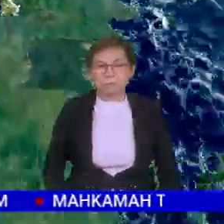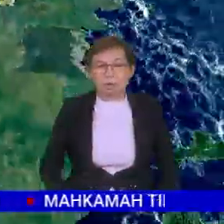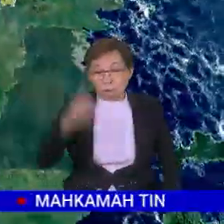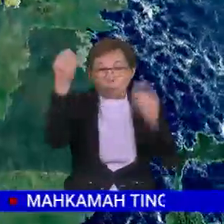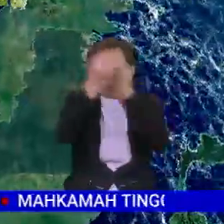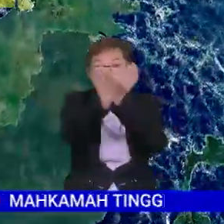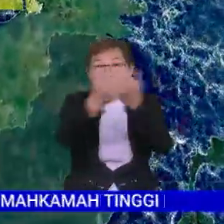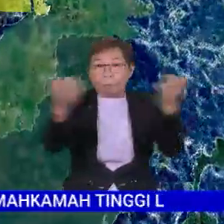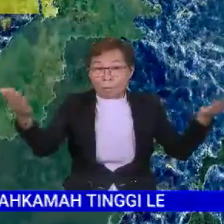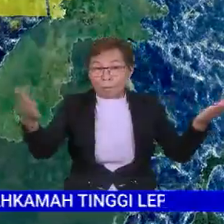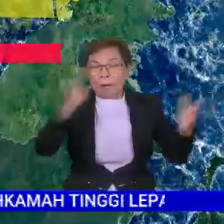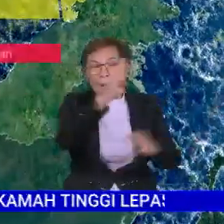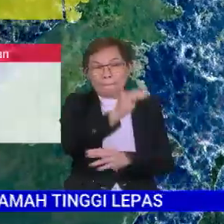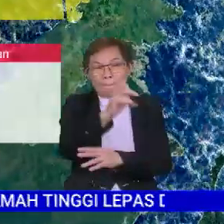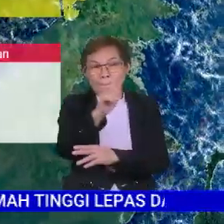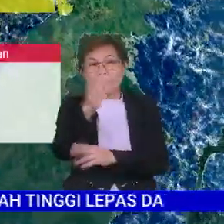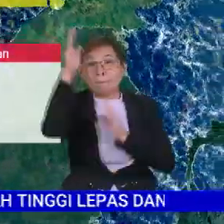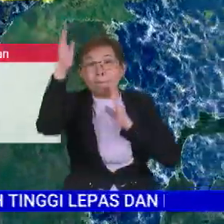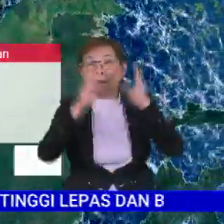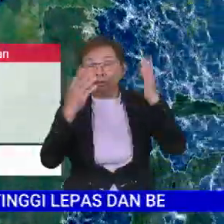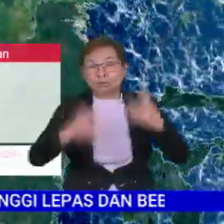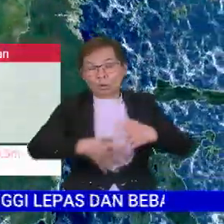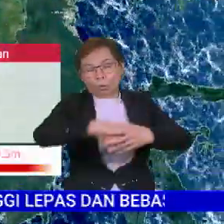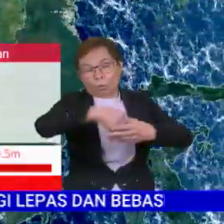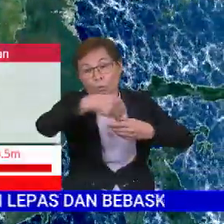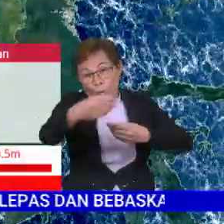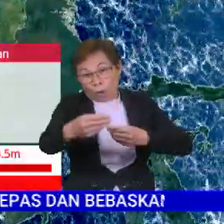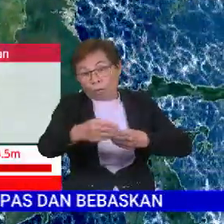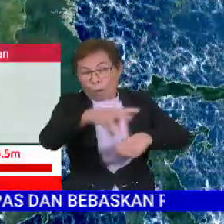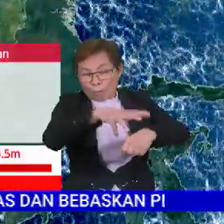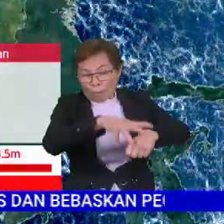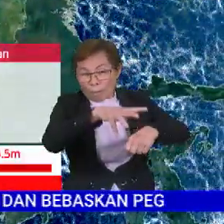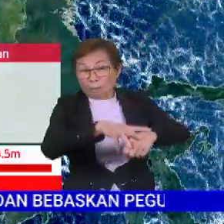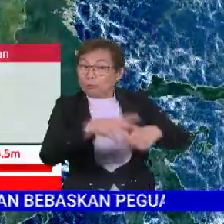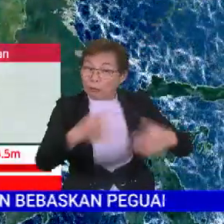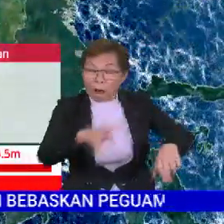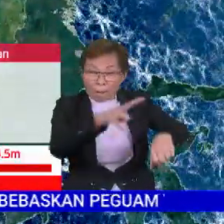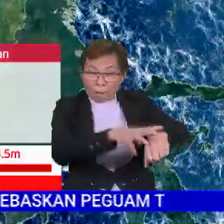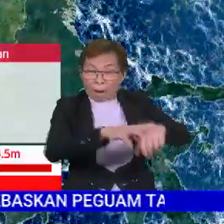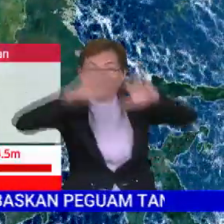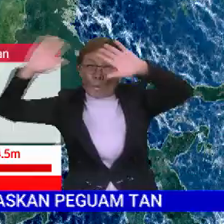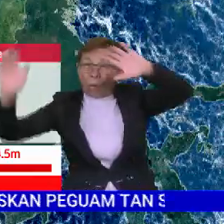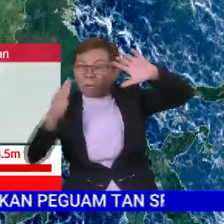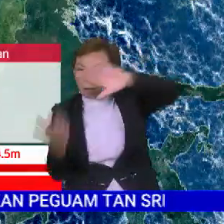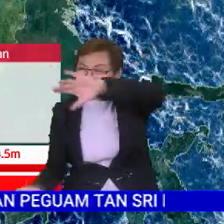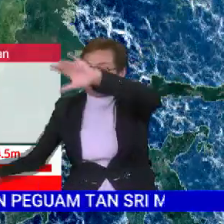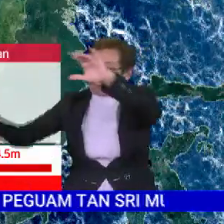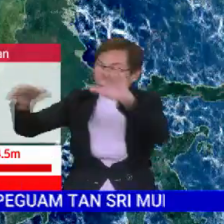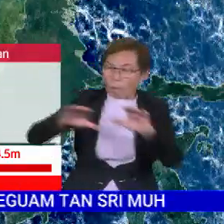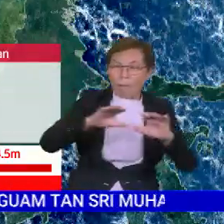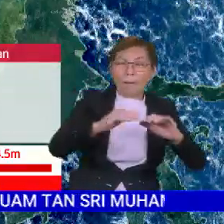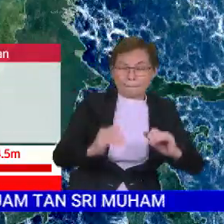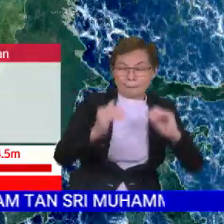Baiklah, untuk makluman semua juga, Met Malaysia telah pun mengeluarkan amaran angin kencang dan laut bergelombang peringkat pertama dan